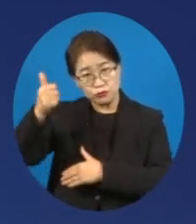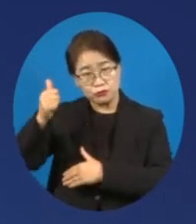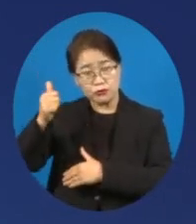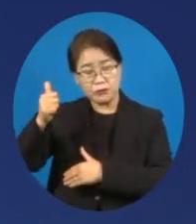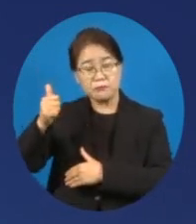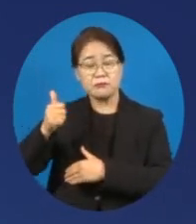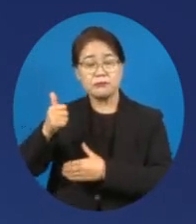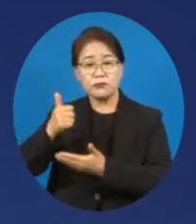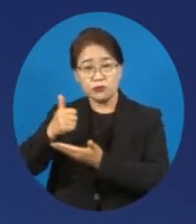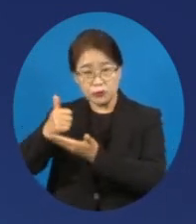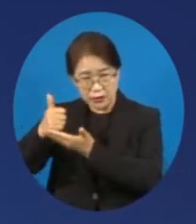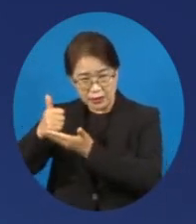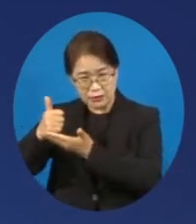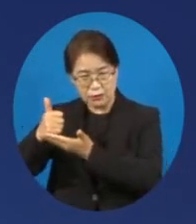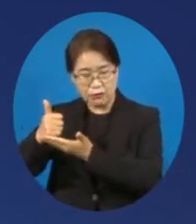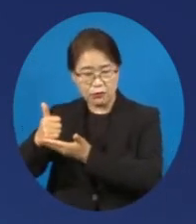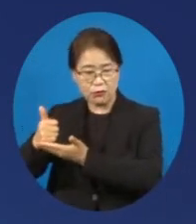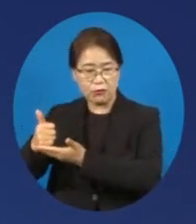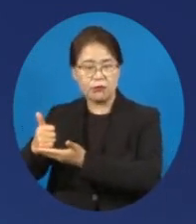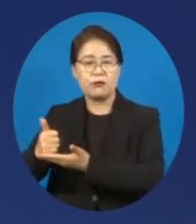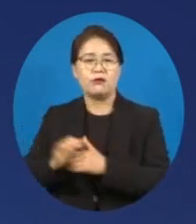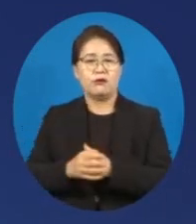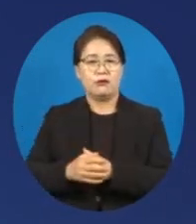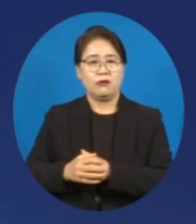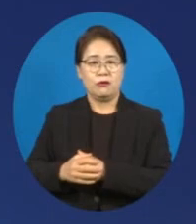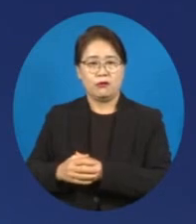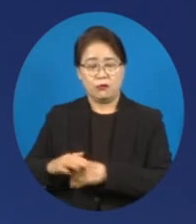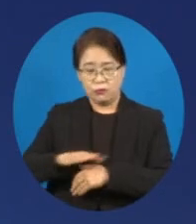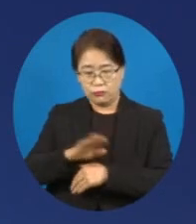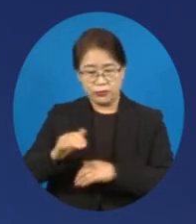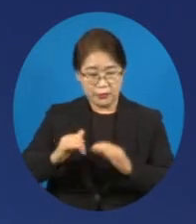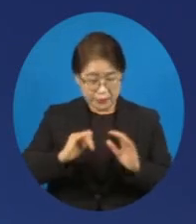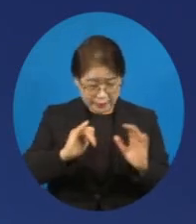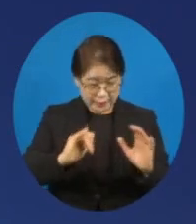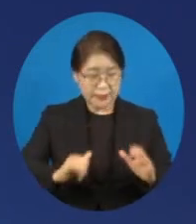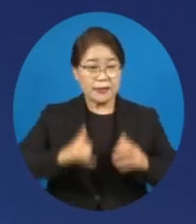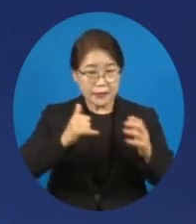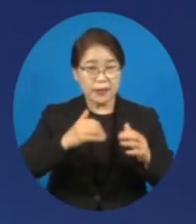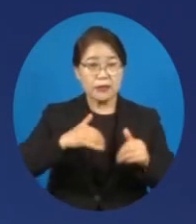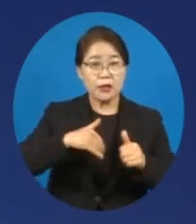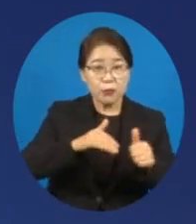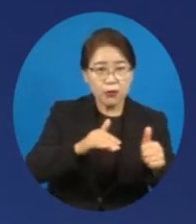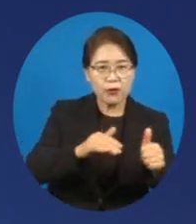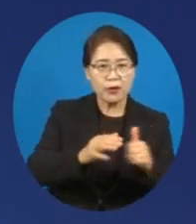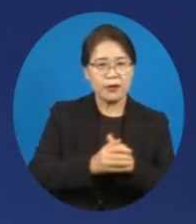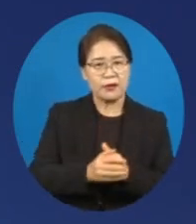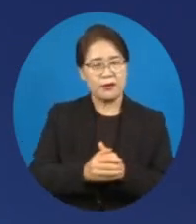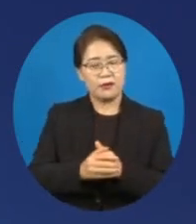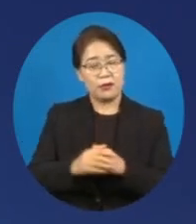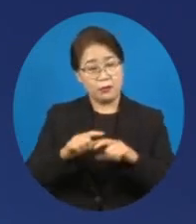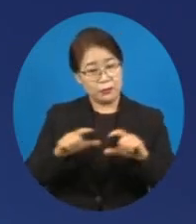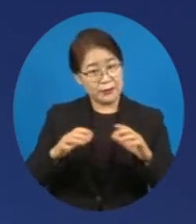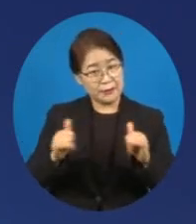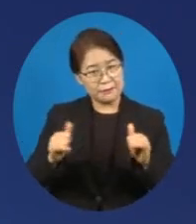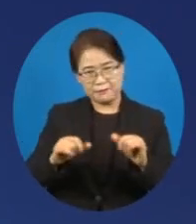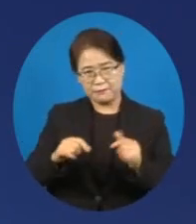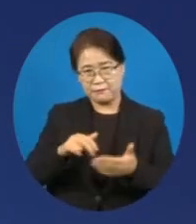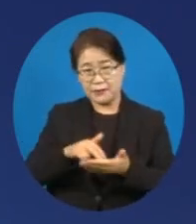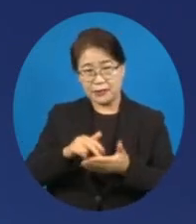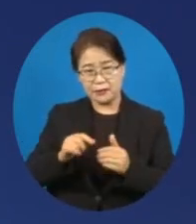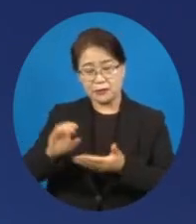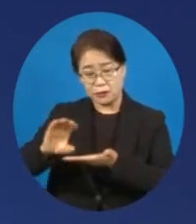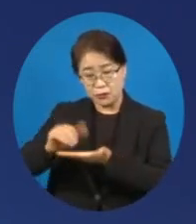주님께서 우리를이 세상 가운데 보내셨습니다 그것도 보통 사람이 아닌